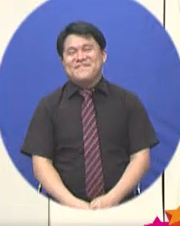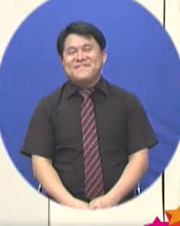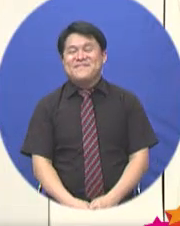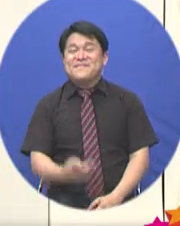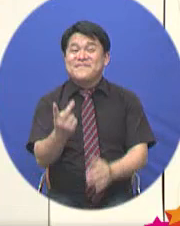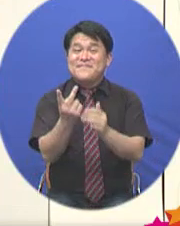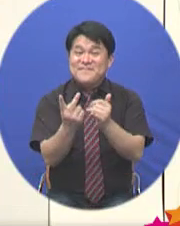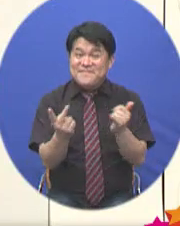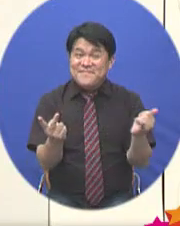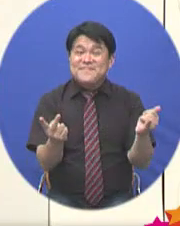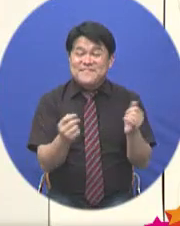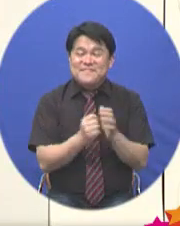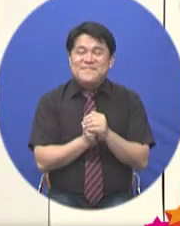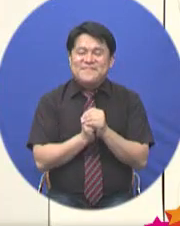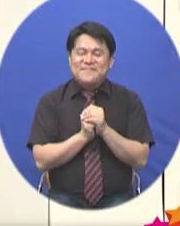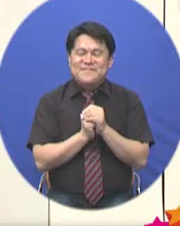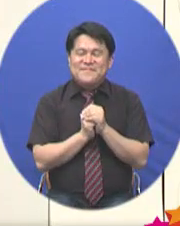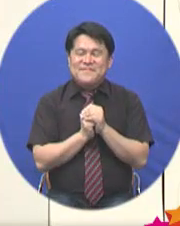두 분